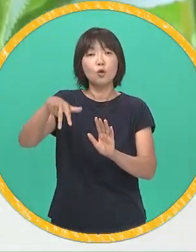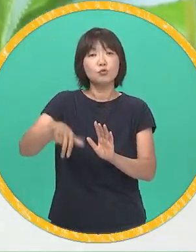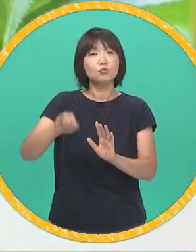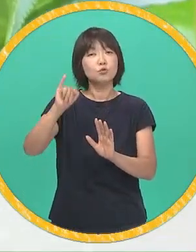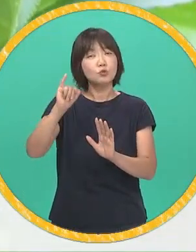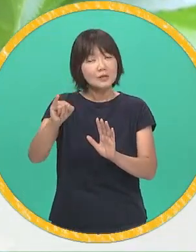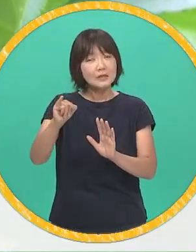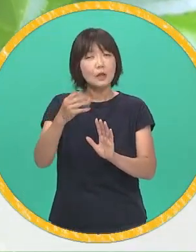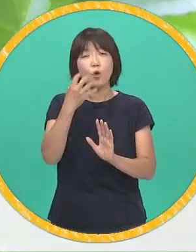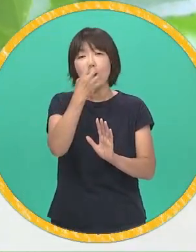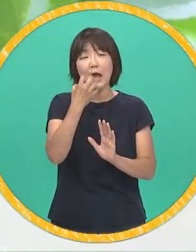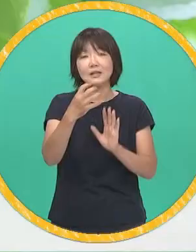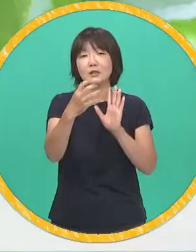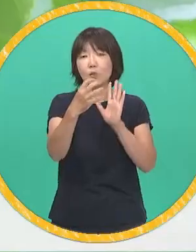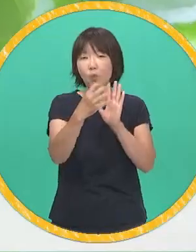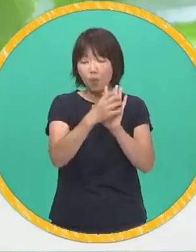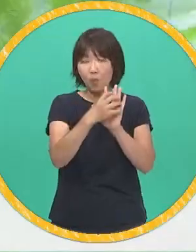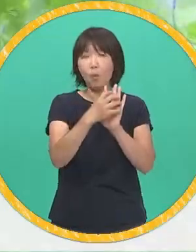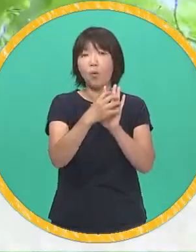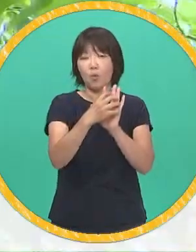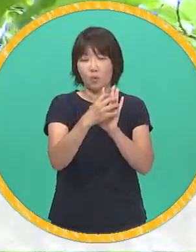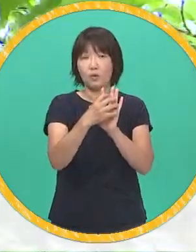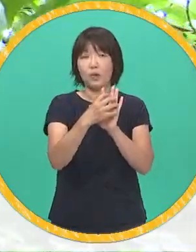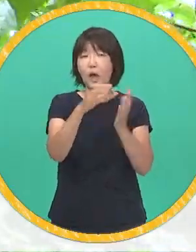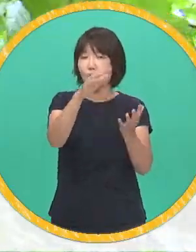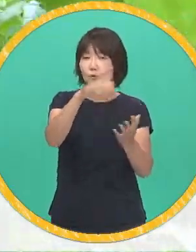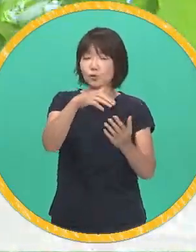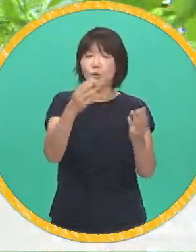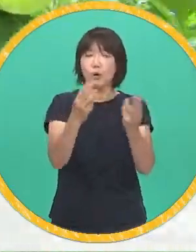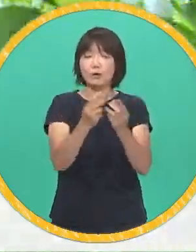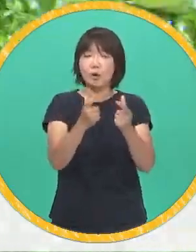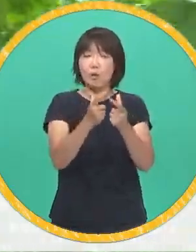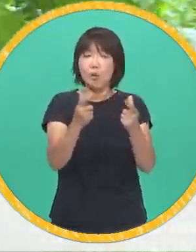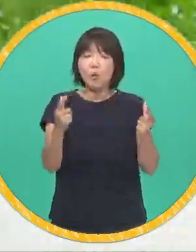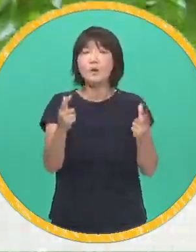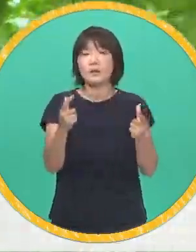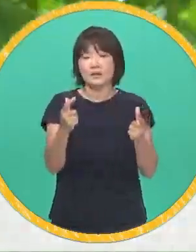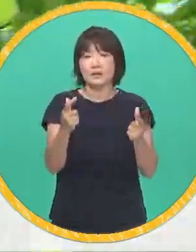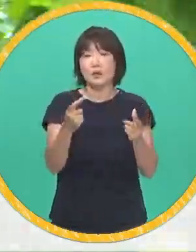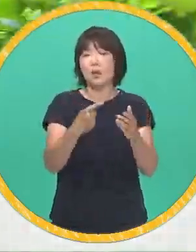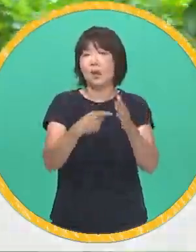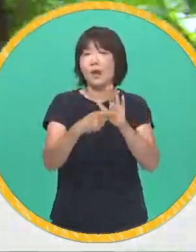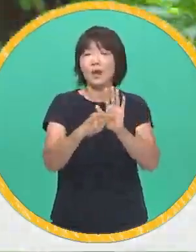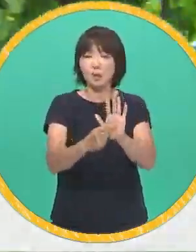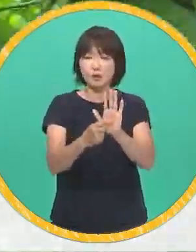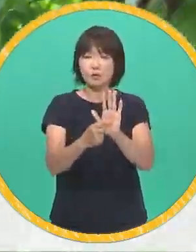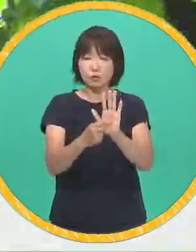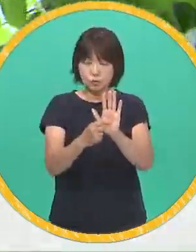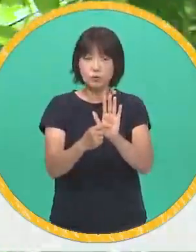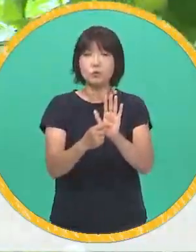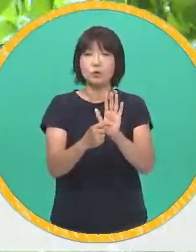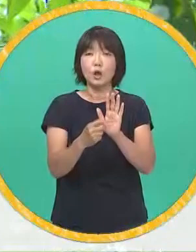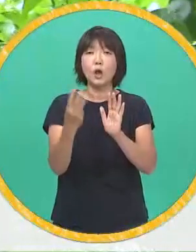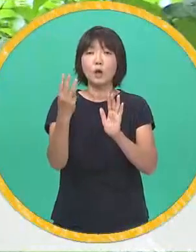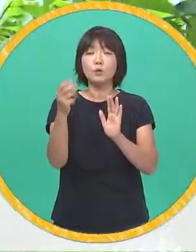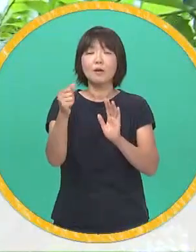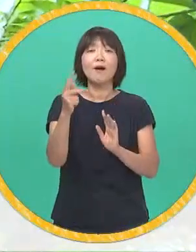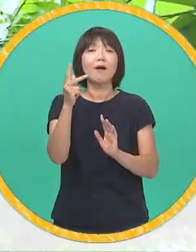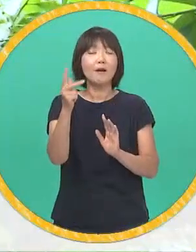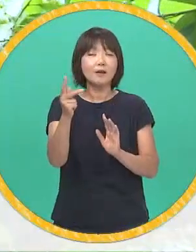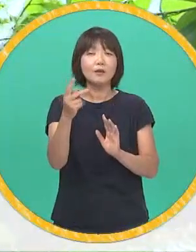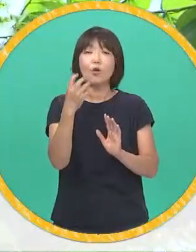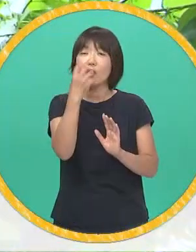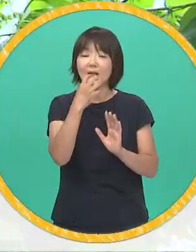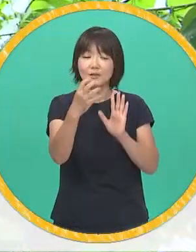卒って書く緑という子と後収量が多いのでそれを表す法賛成という言葉から豊って